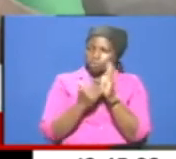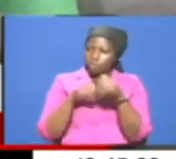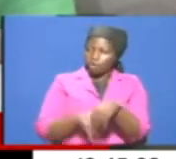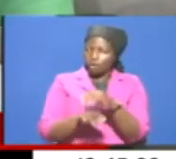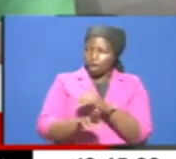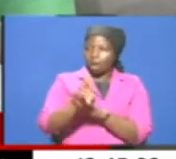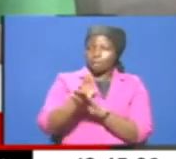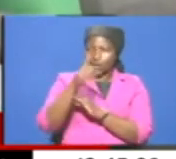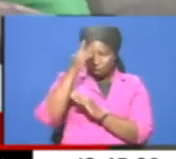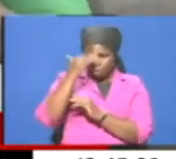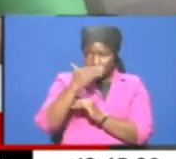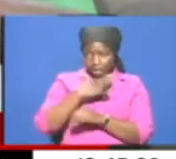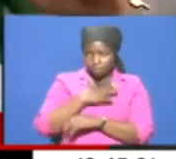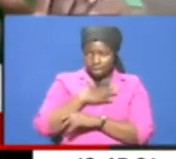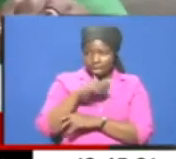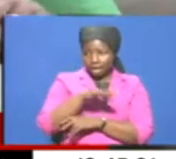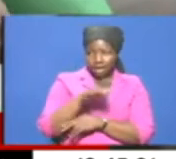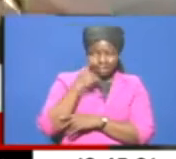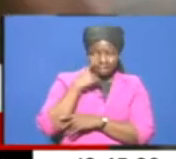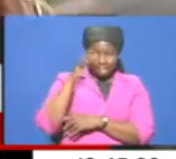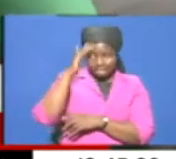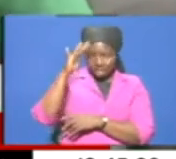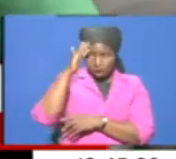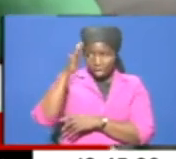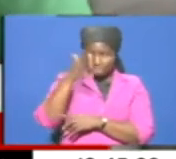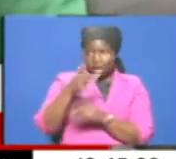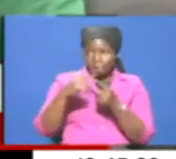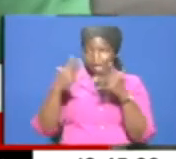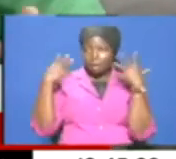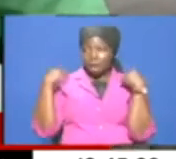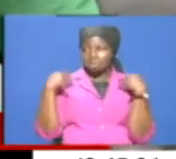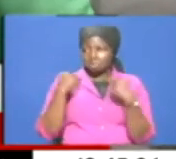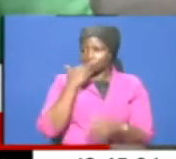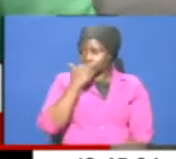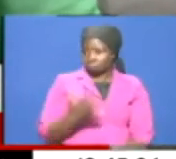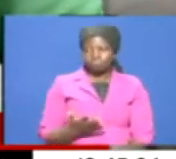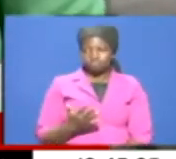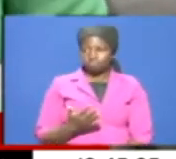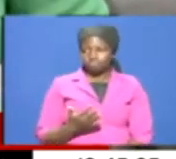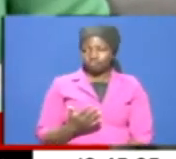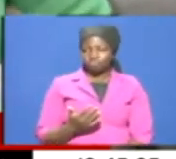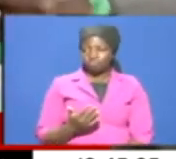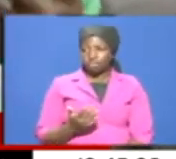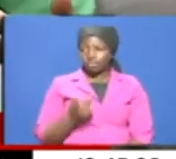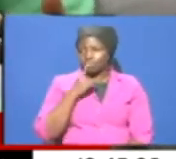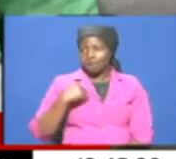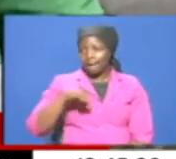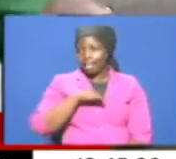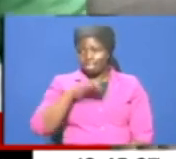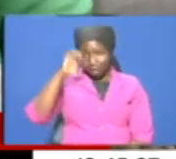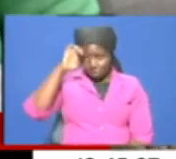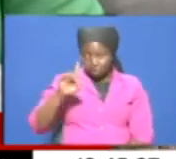because kwangu naona theory ndio iko. Mm-hmm. Lakini practicality at the ground hakuna. Mm-hmm. Tumeshasoma, tuko na